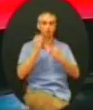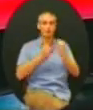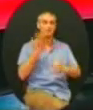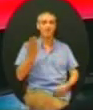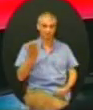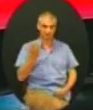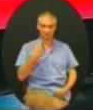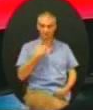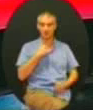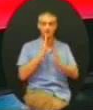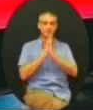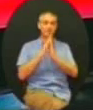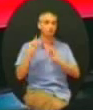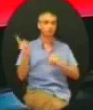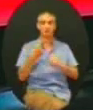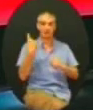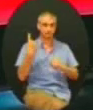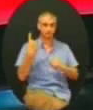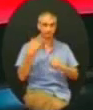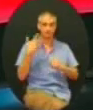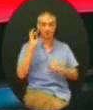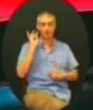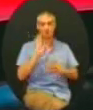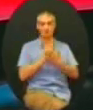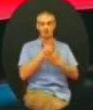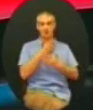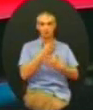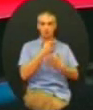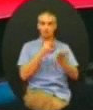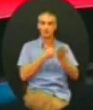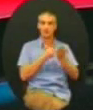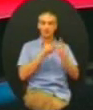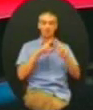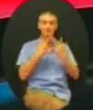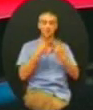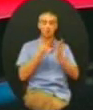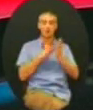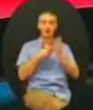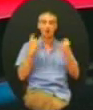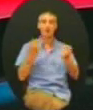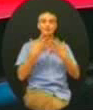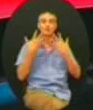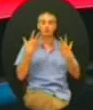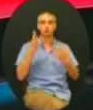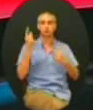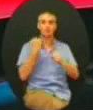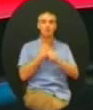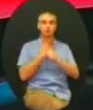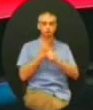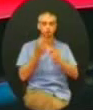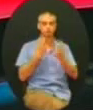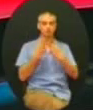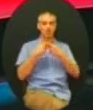מרץ, ואני קורא להם להיות נגד ההחלטה הזאת, משום שהציבור, בעקבות קמפיין אדיר שהם עשו,